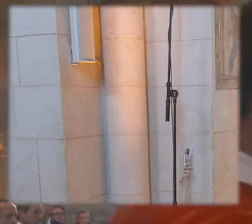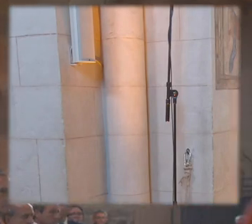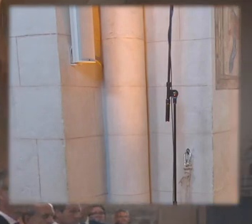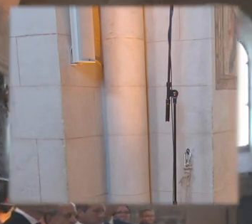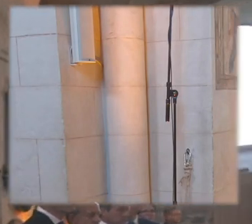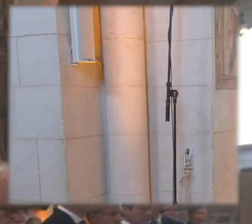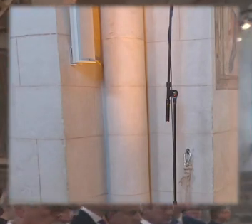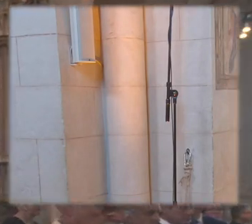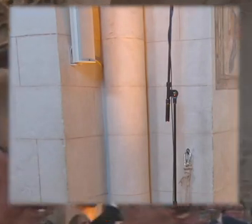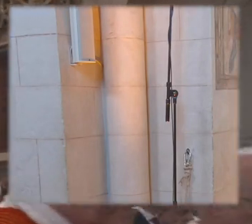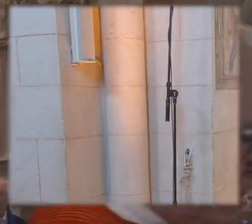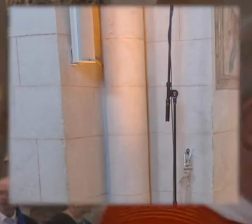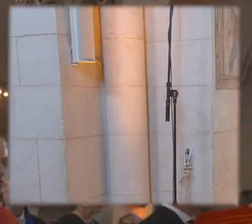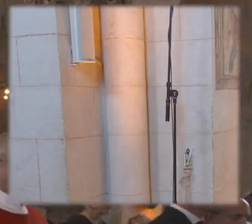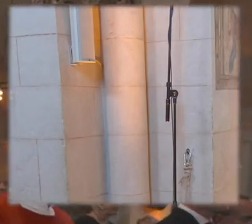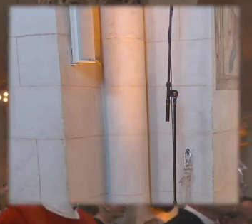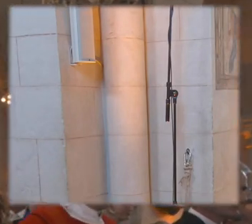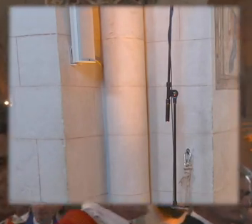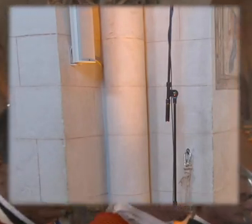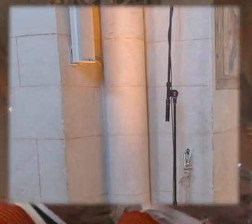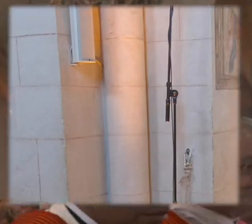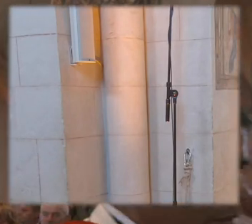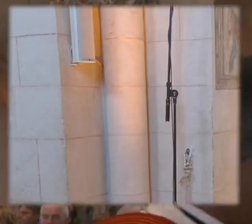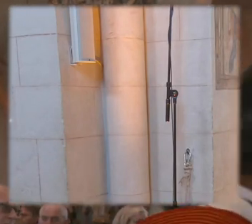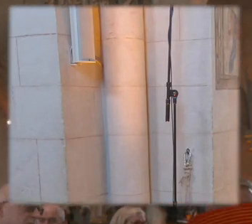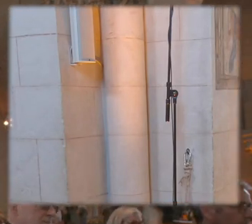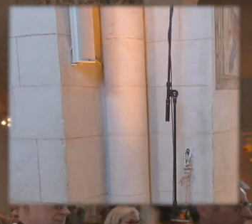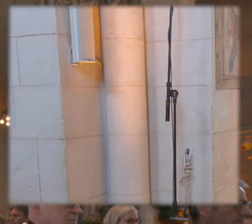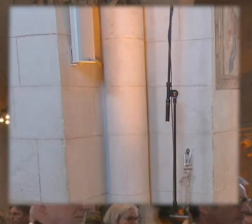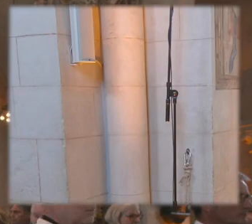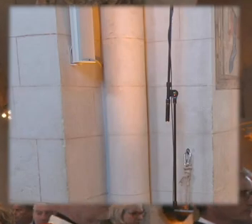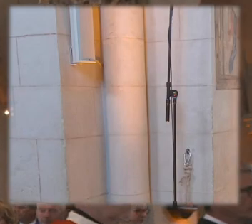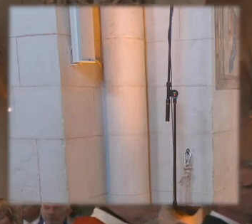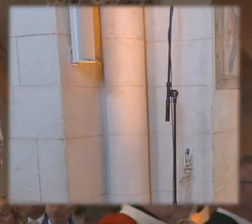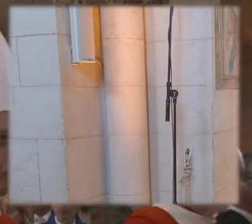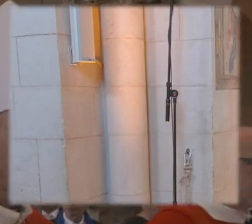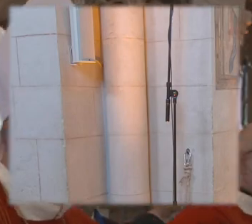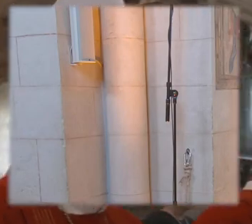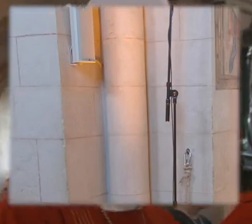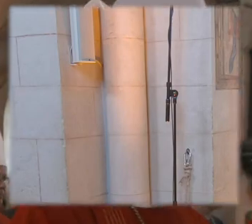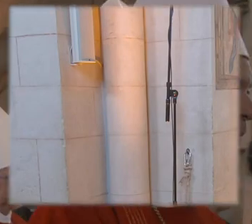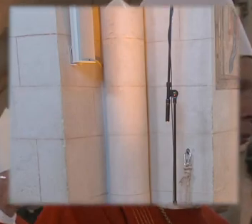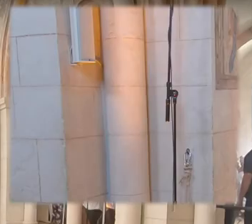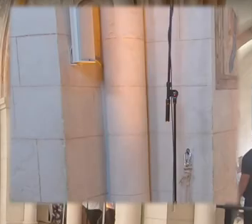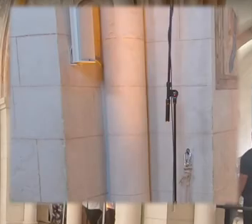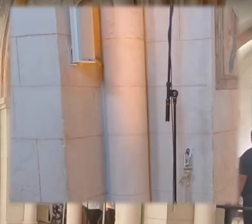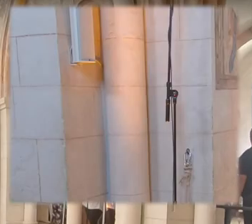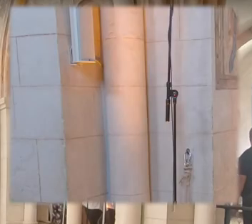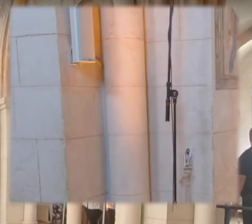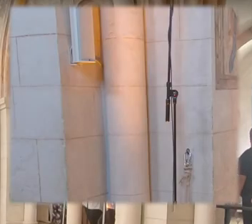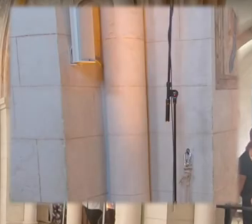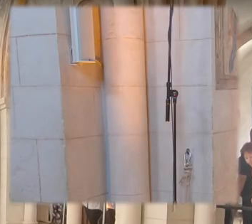Mit ihm konzelebrieren der Limburger Bischof, den wir schon gesehen haben, und der Generalrektor